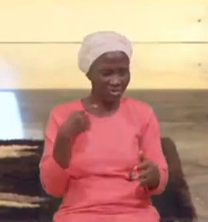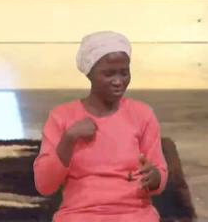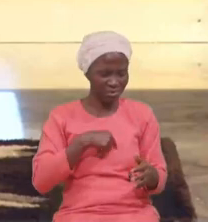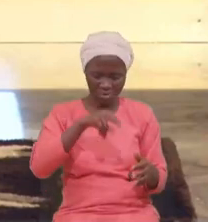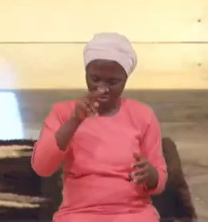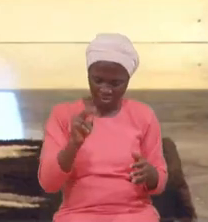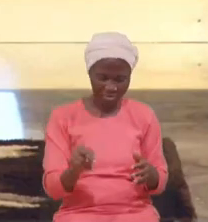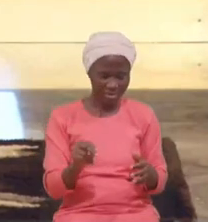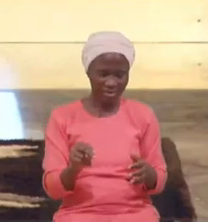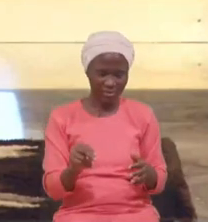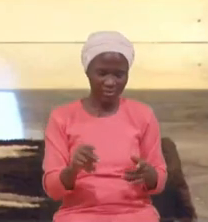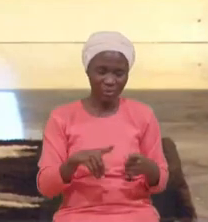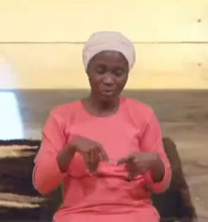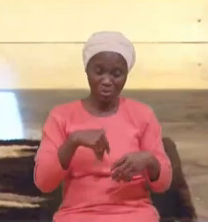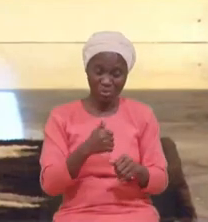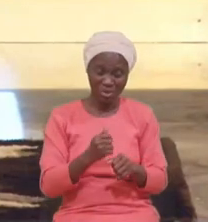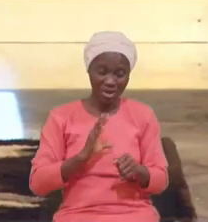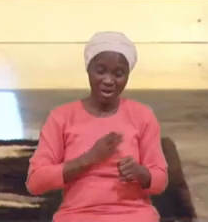Quel que soit ce dont on a besoin, il va le faire.